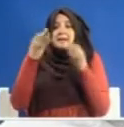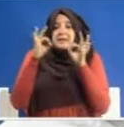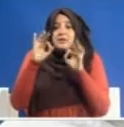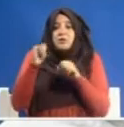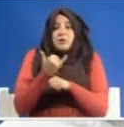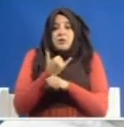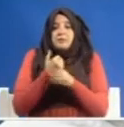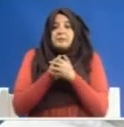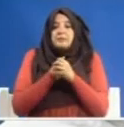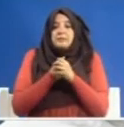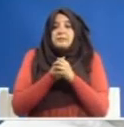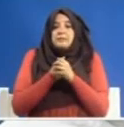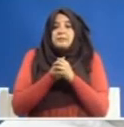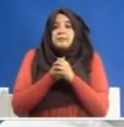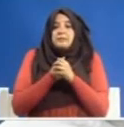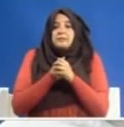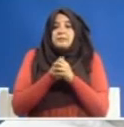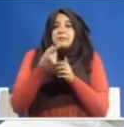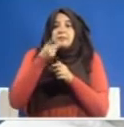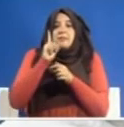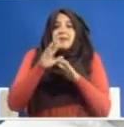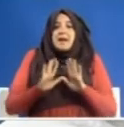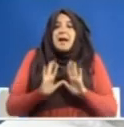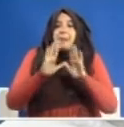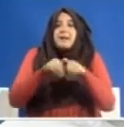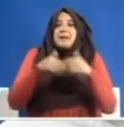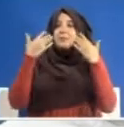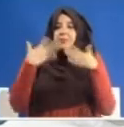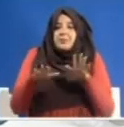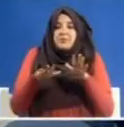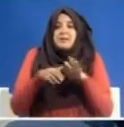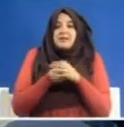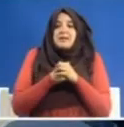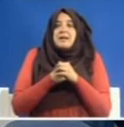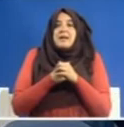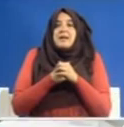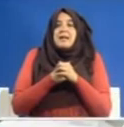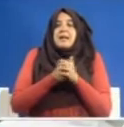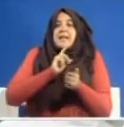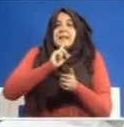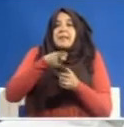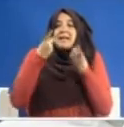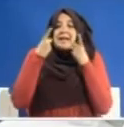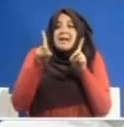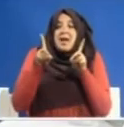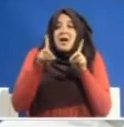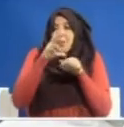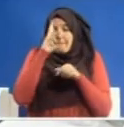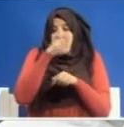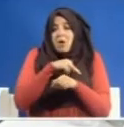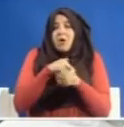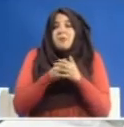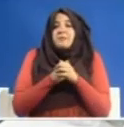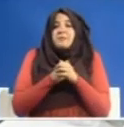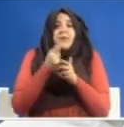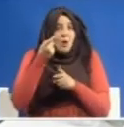14 أشهر أيام، ولكن بعد ما نتبعوا الإجراءات نتاع الوفاة الحكمية في تفاصيل الوفاة